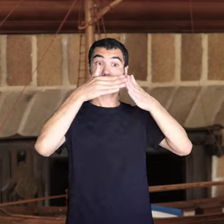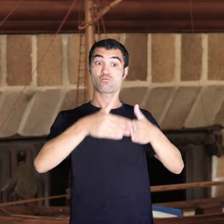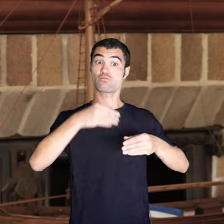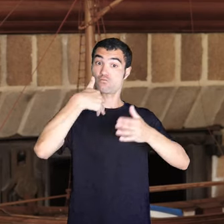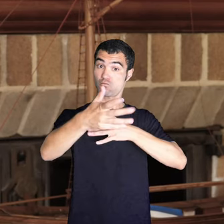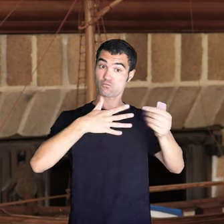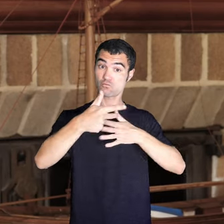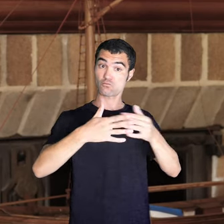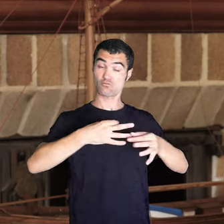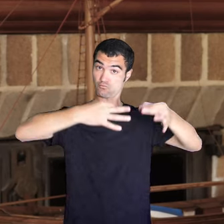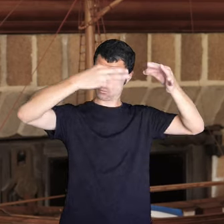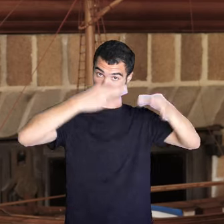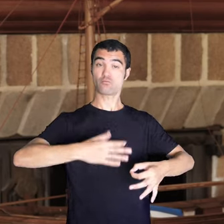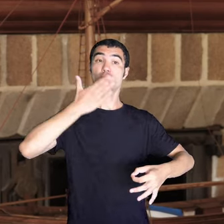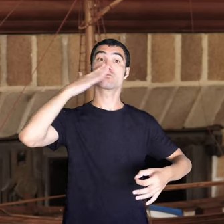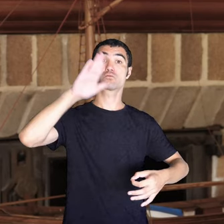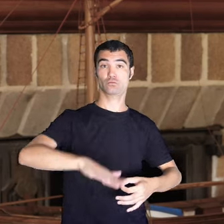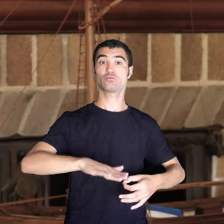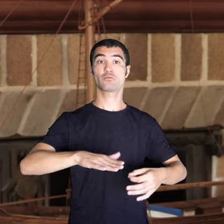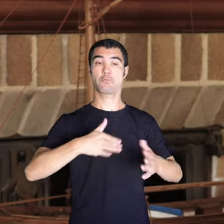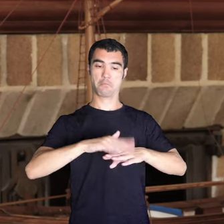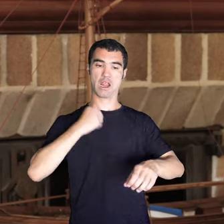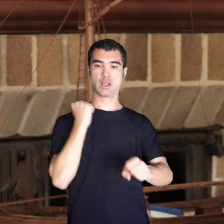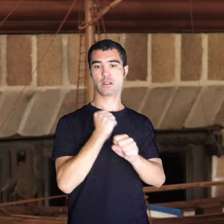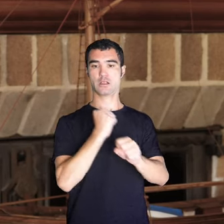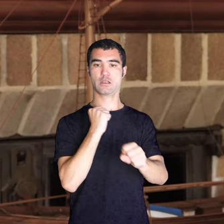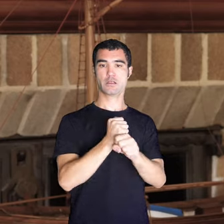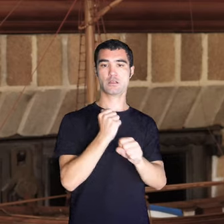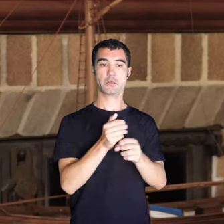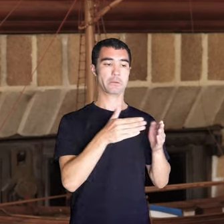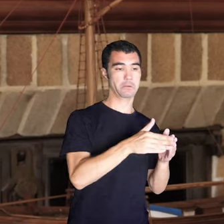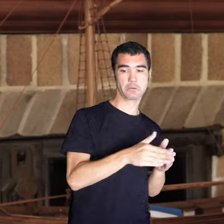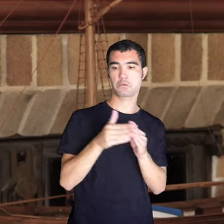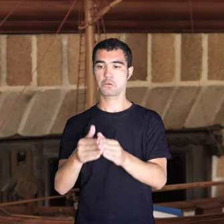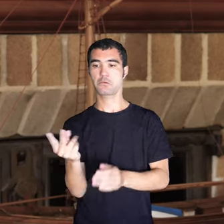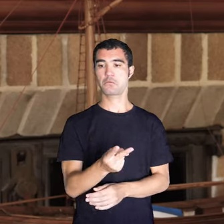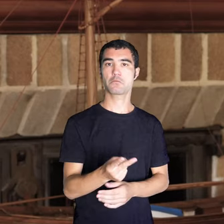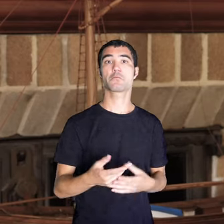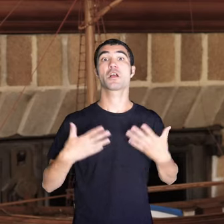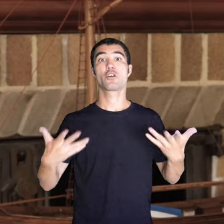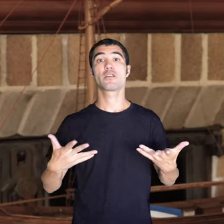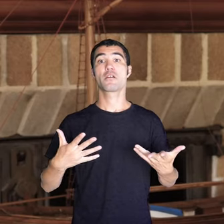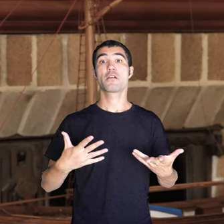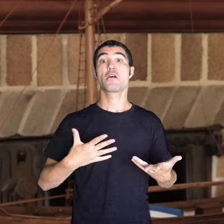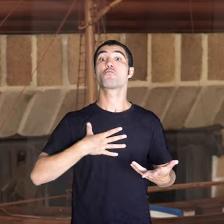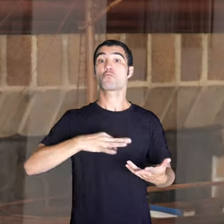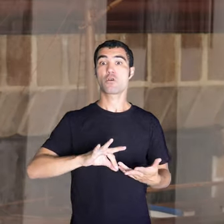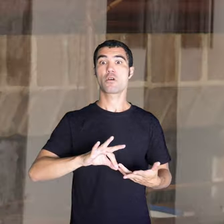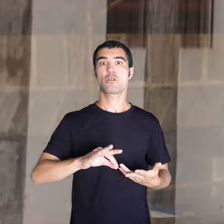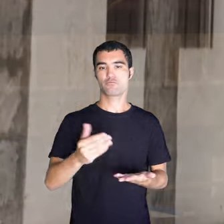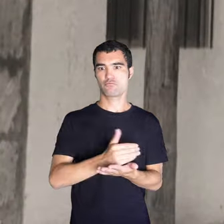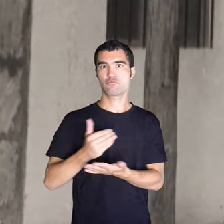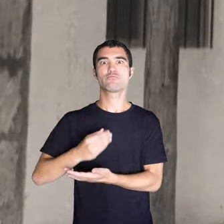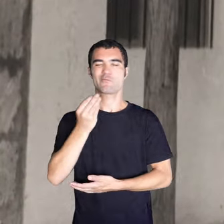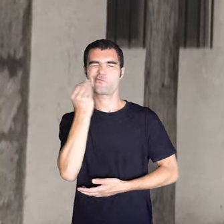poc conforme per poder fer feina, per poder fer barquetes i això, pues, seria una bona cosa.